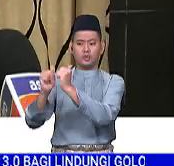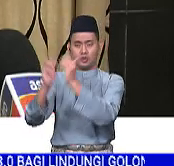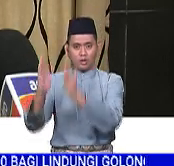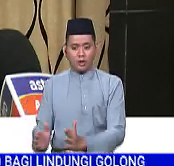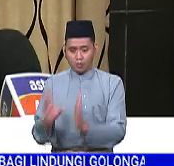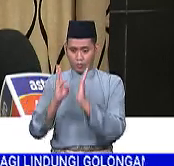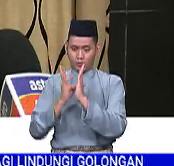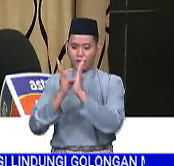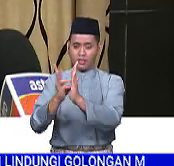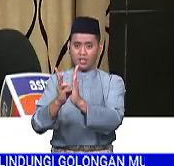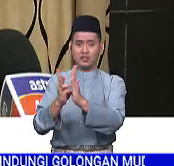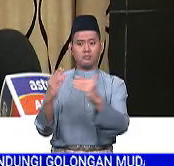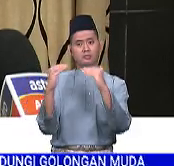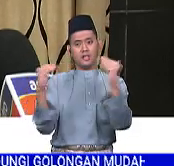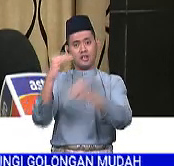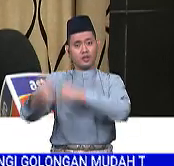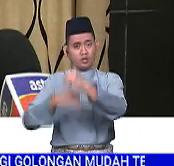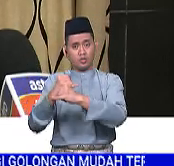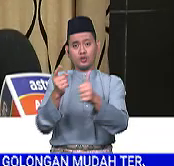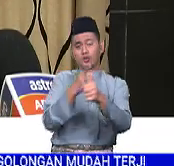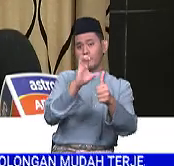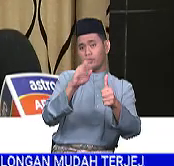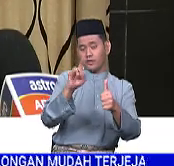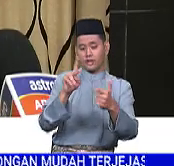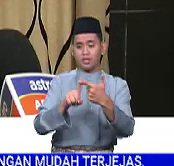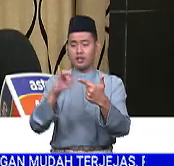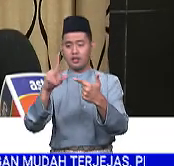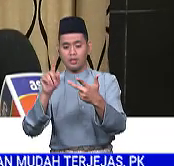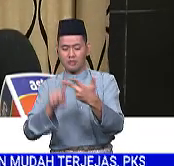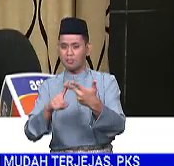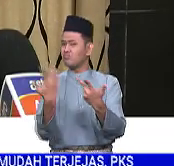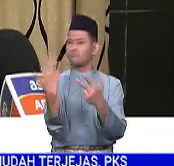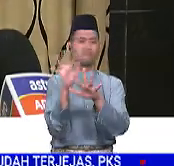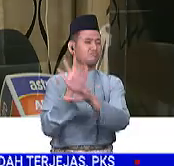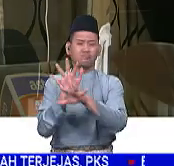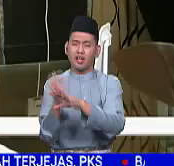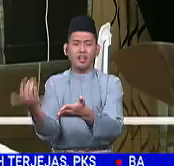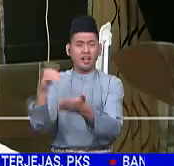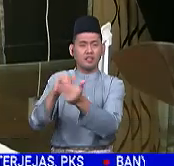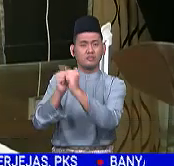negara di peringkat antarabangsa, antaranya Farhan Adam, Idham Sulaiman dan banyak lagi.